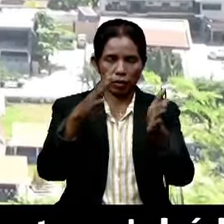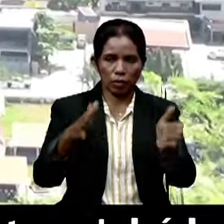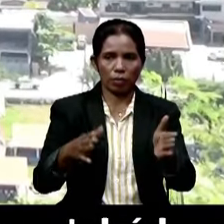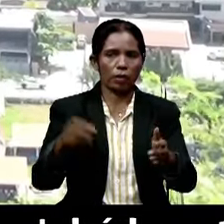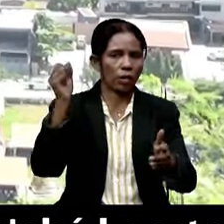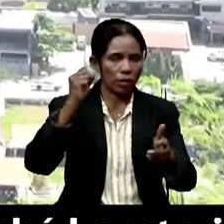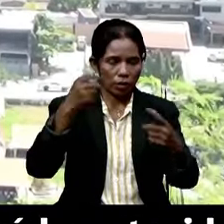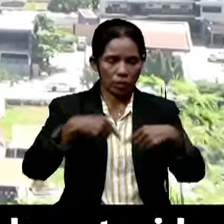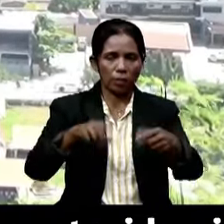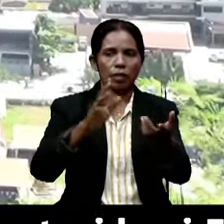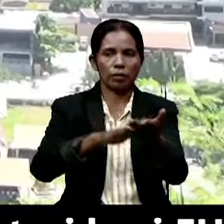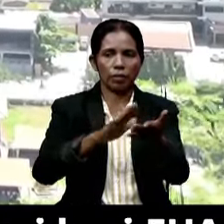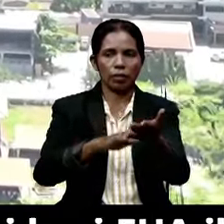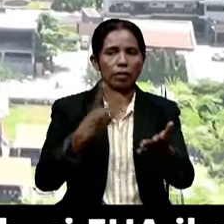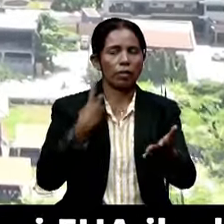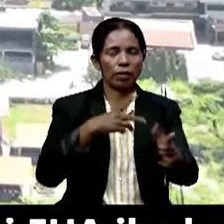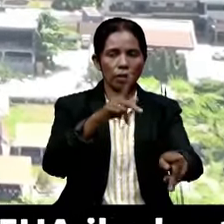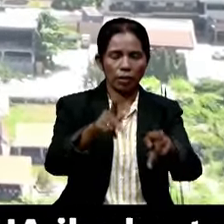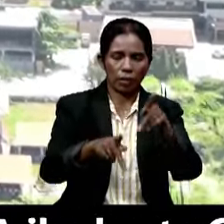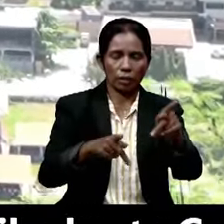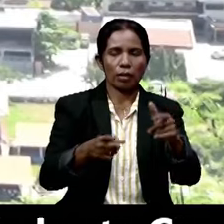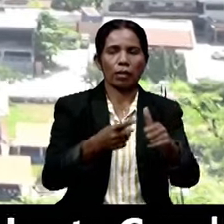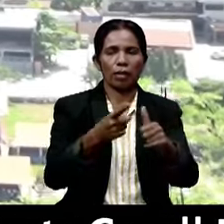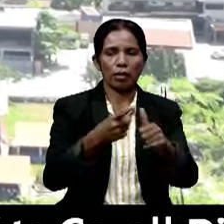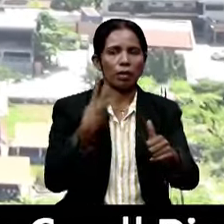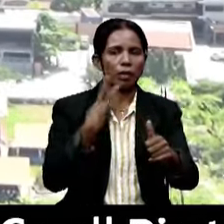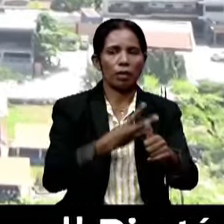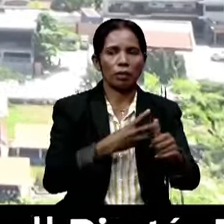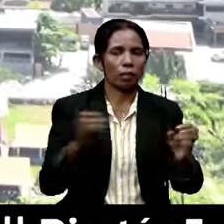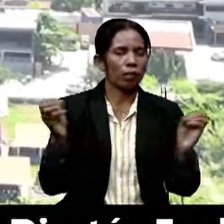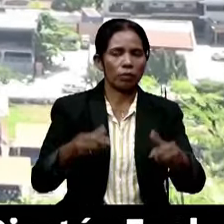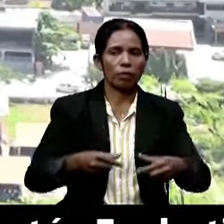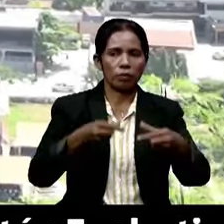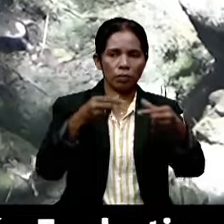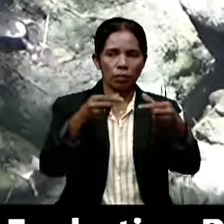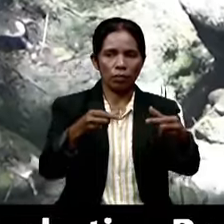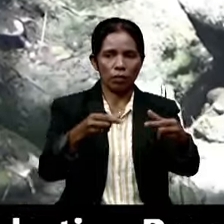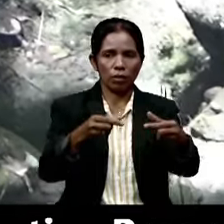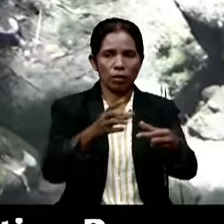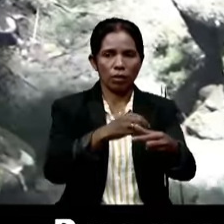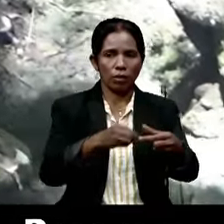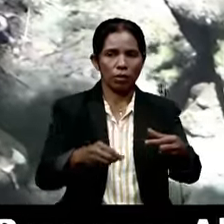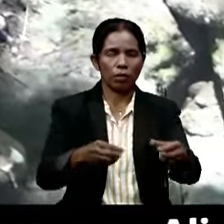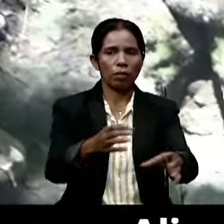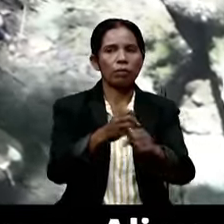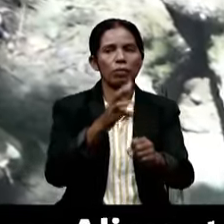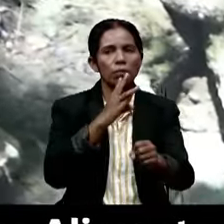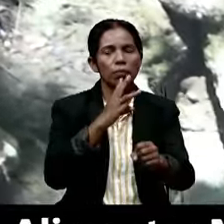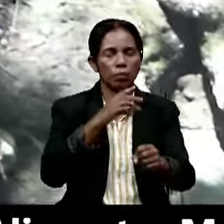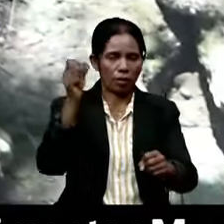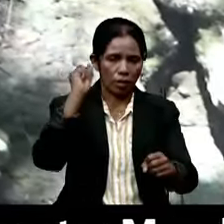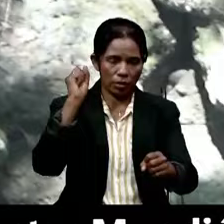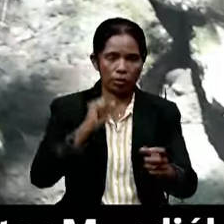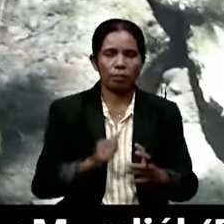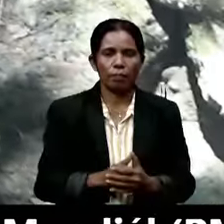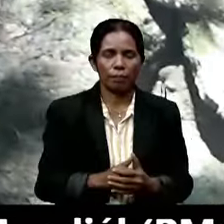haris para bai skola. Se ami komunidade mak uluk, entau ami la fofatin basiratu. Kuru be ba haris. Uda be.